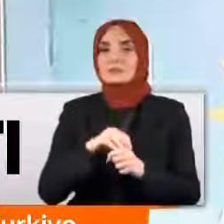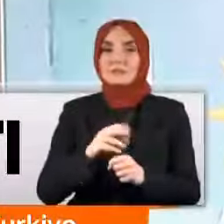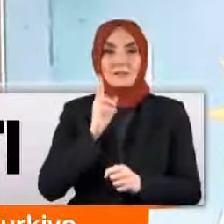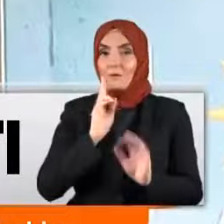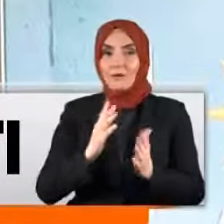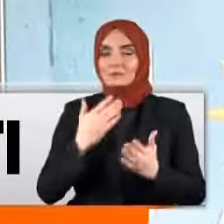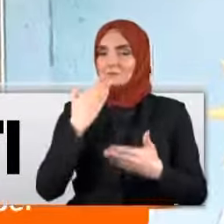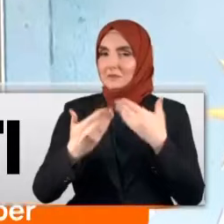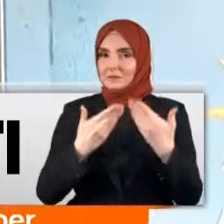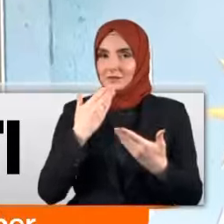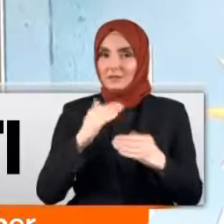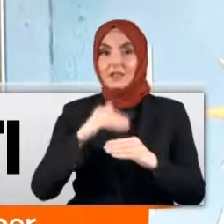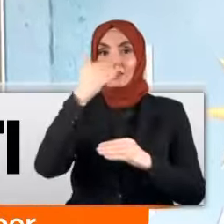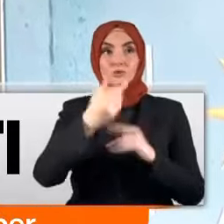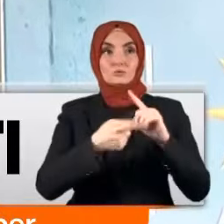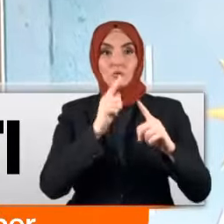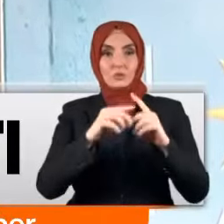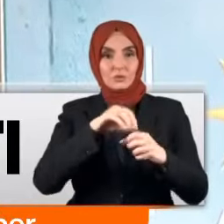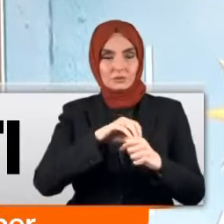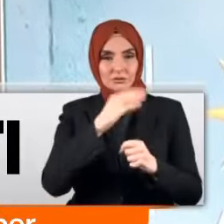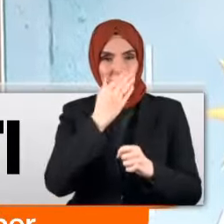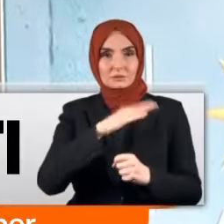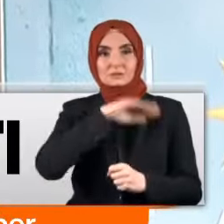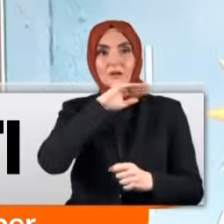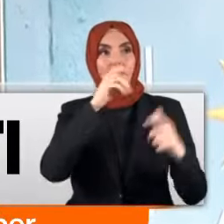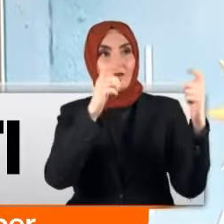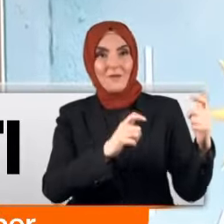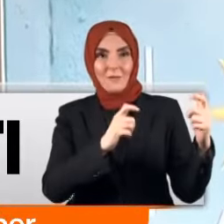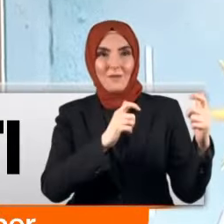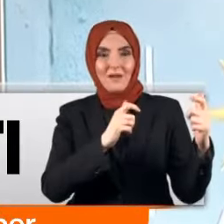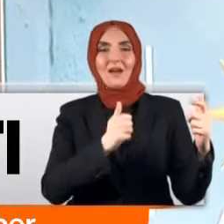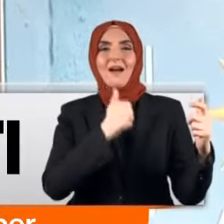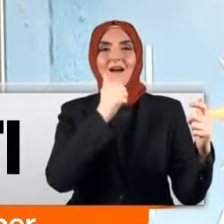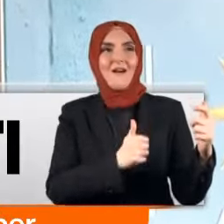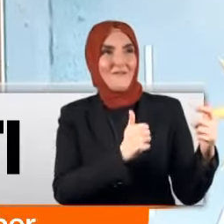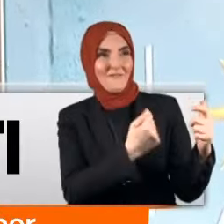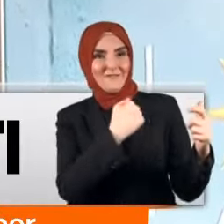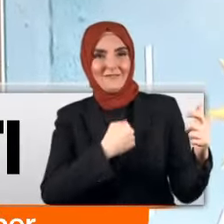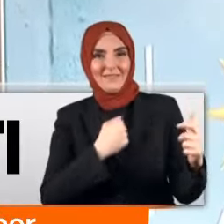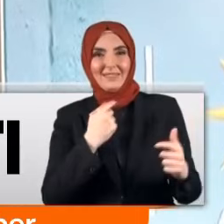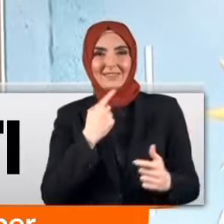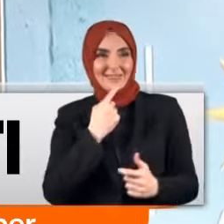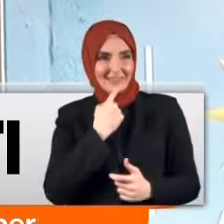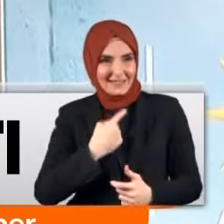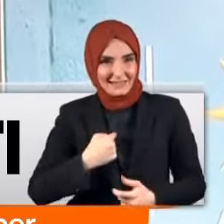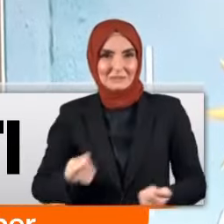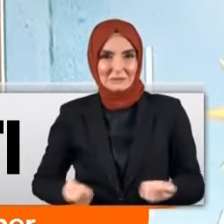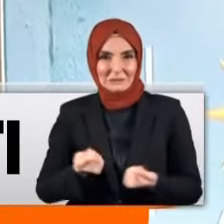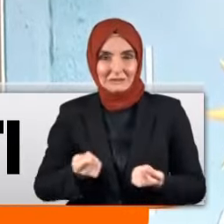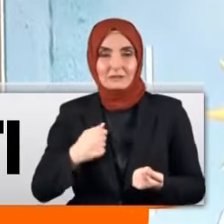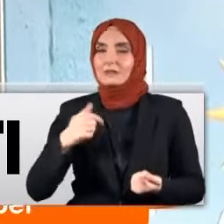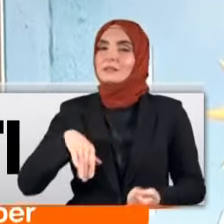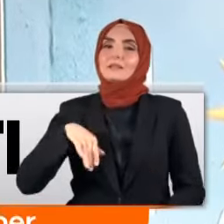Dış politikada Avrupa'dan aferin almaya çalışan değil, dik